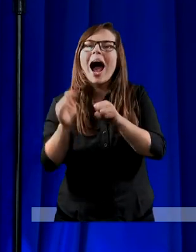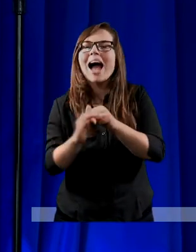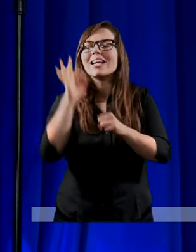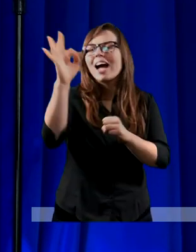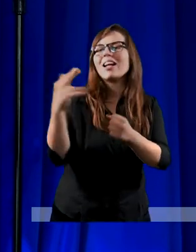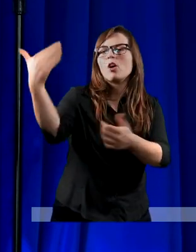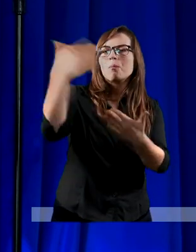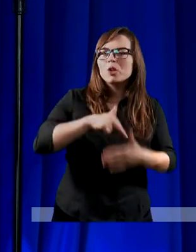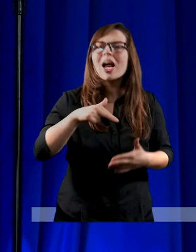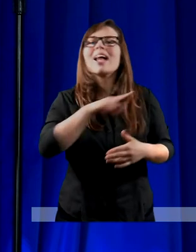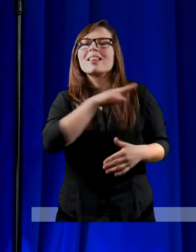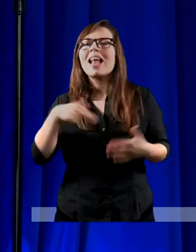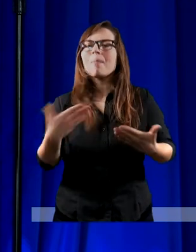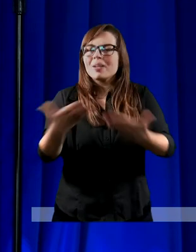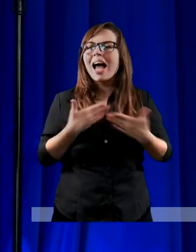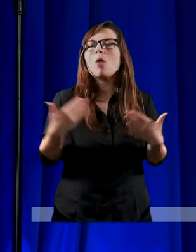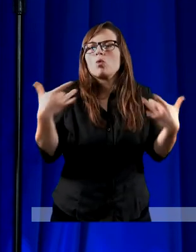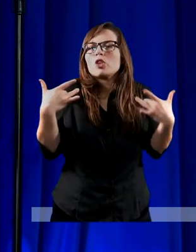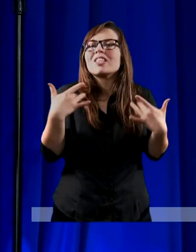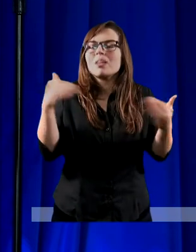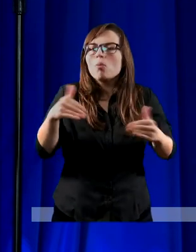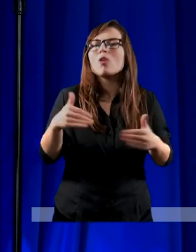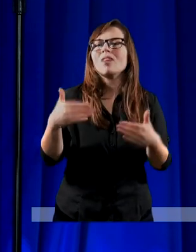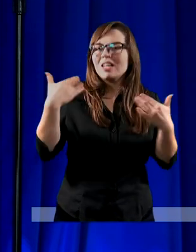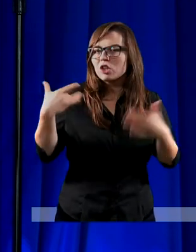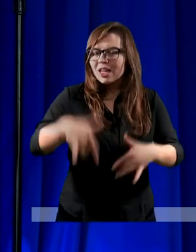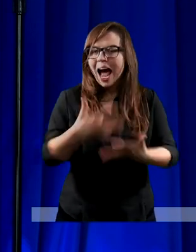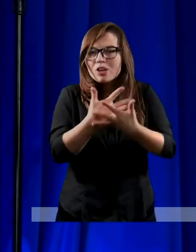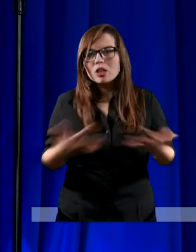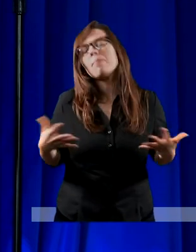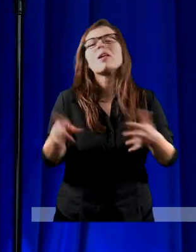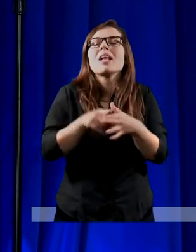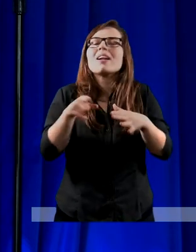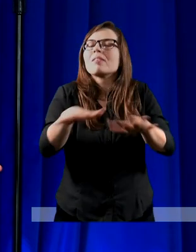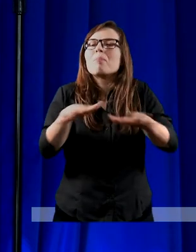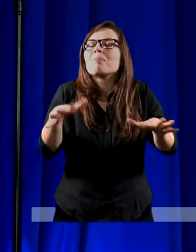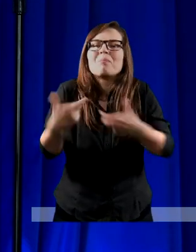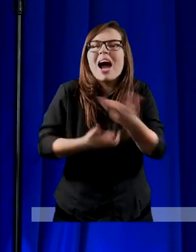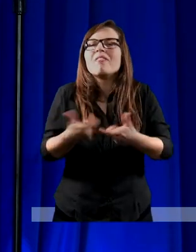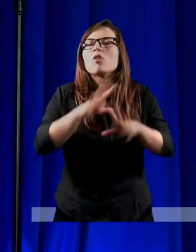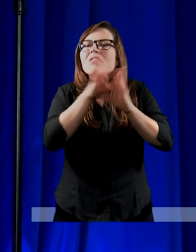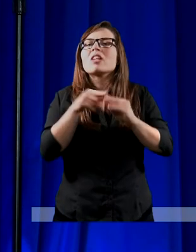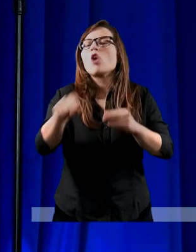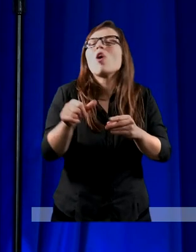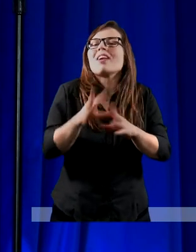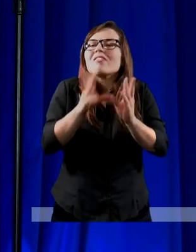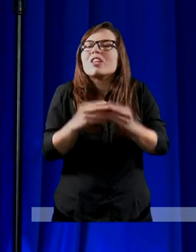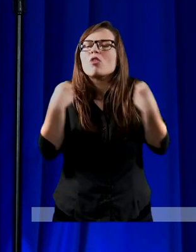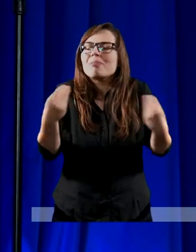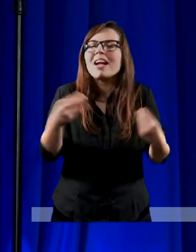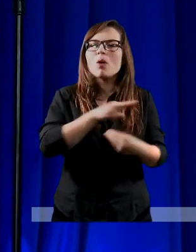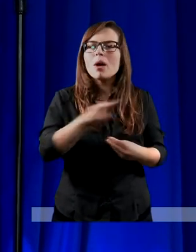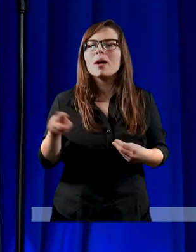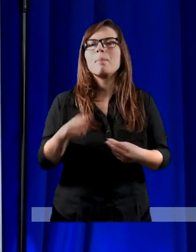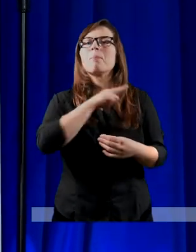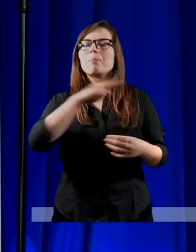przyszedł, dodał za nas swoje życie i sprawił, że to, co tutaj jest na ziemi, to nie jest wszystko. Być